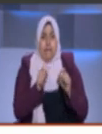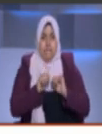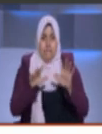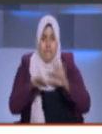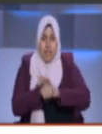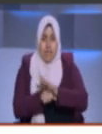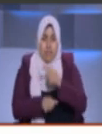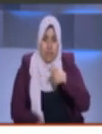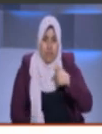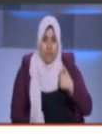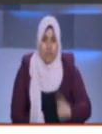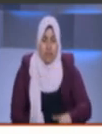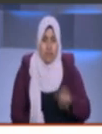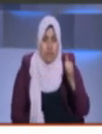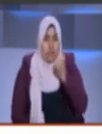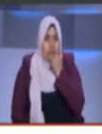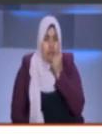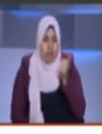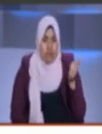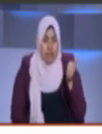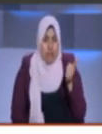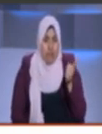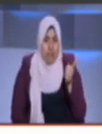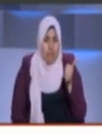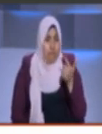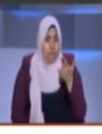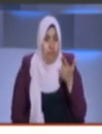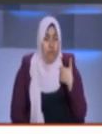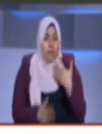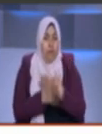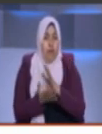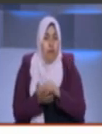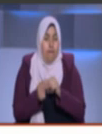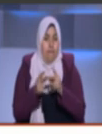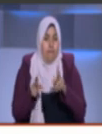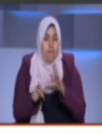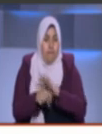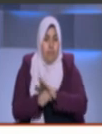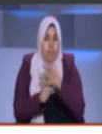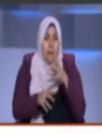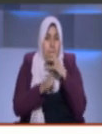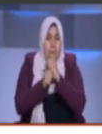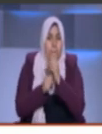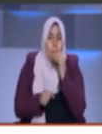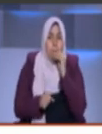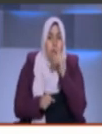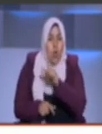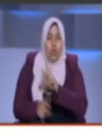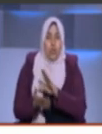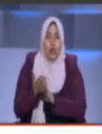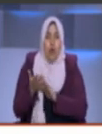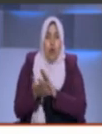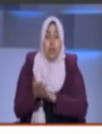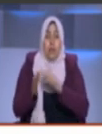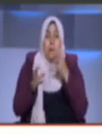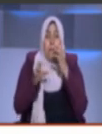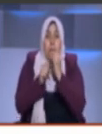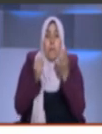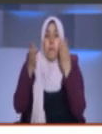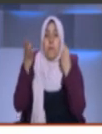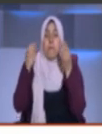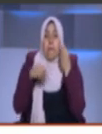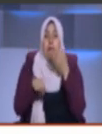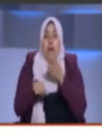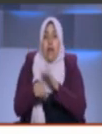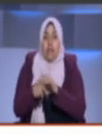لأنها فشلت في إدارة الأزمة منذ بدايتها حين بدأ ظهور الوباء لديها، أو سواء بأنها أخفت معلومات عن